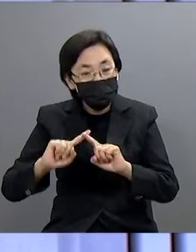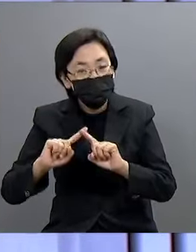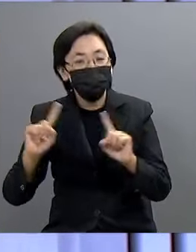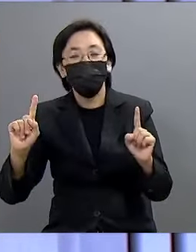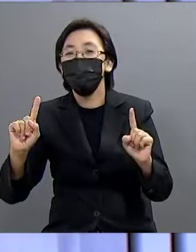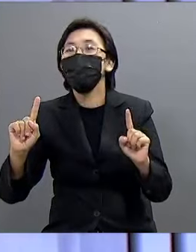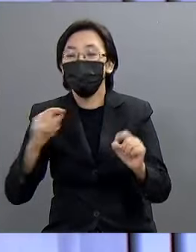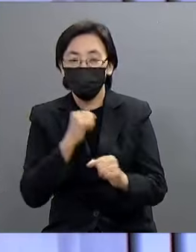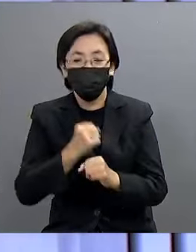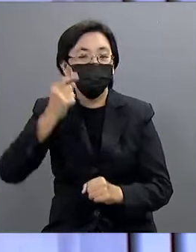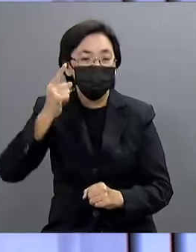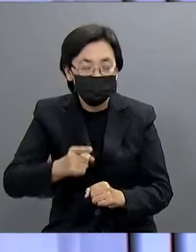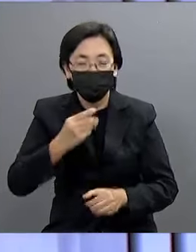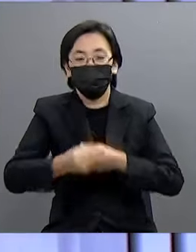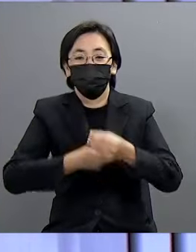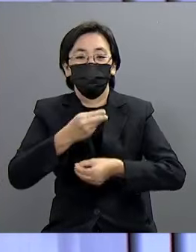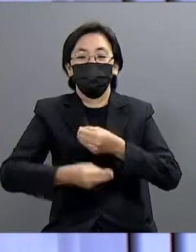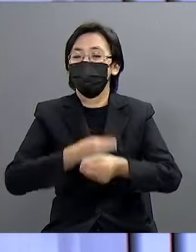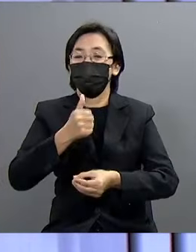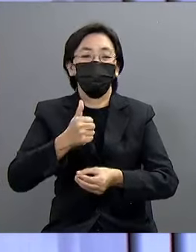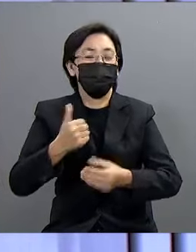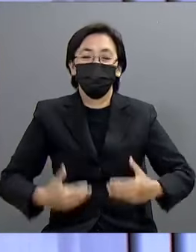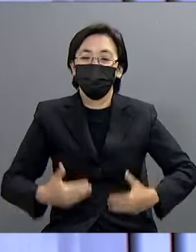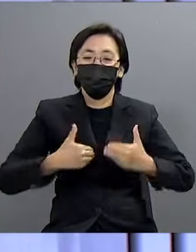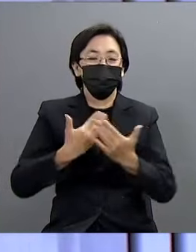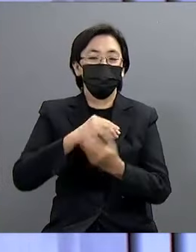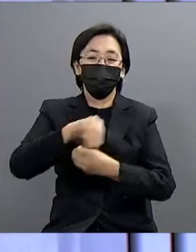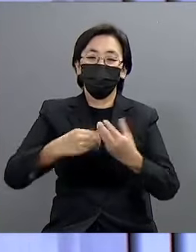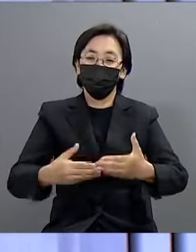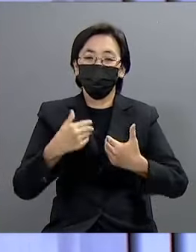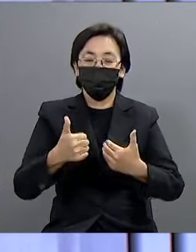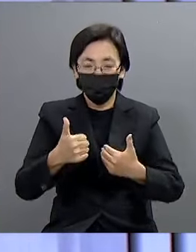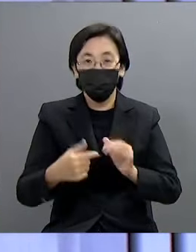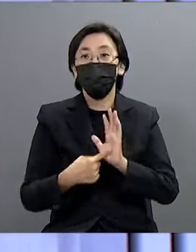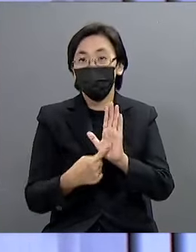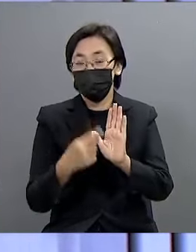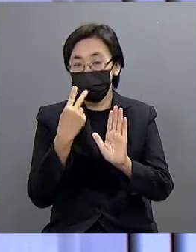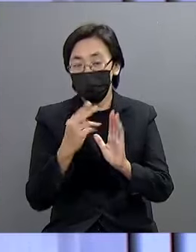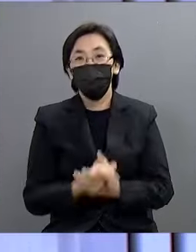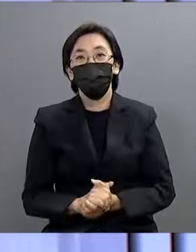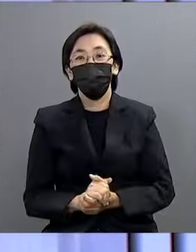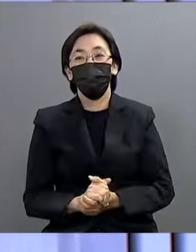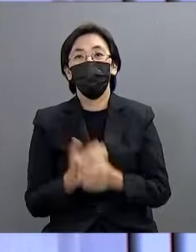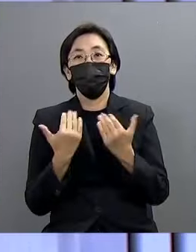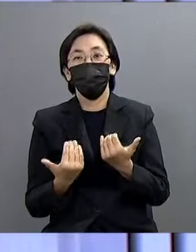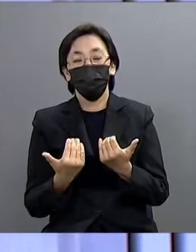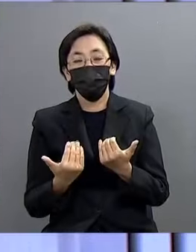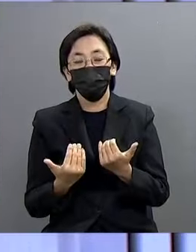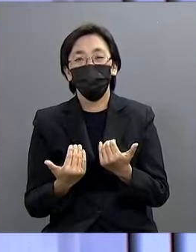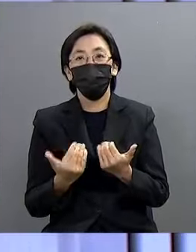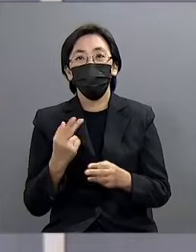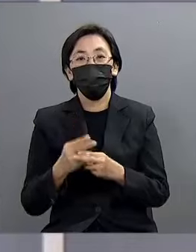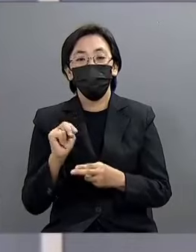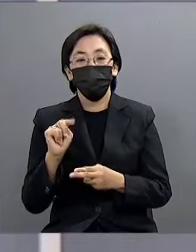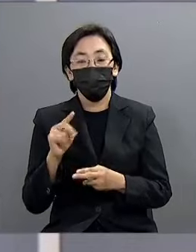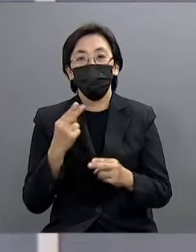จริงๆขายจริงๆรับรองประสบความสำเร็จแน่นอนวันนี้มีอีกหนึ่งไอเดียมาฝากกันครับร่วมในรายการกับเราวันนี้ครับคุณณัฐนิชาจันทองหรือคุณเบสนะครับ